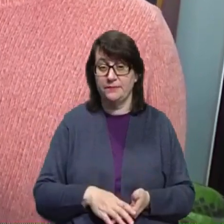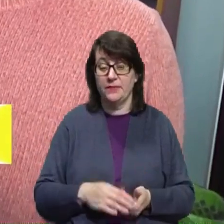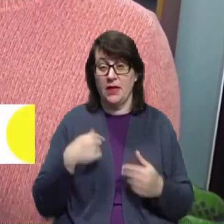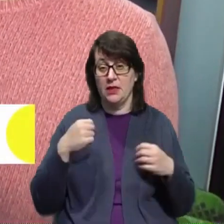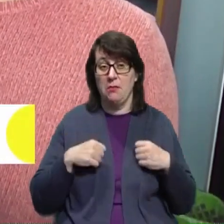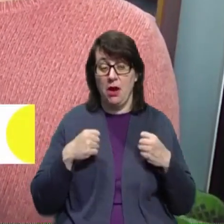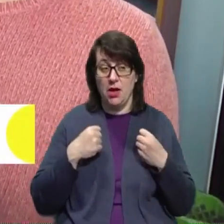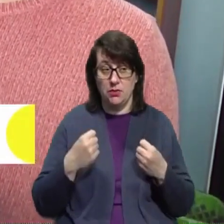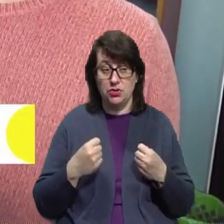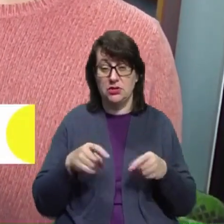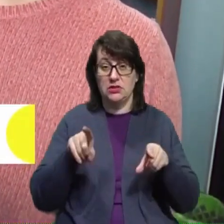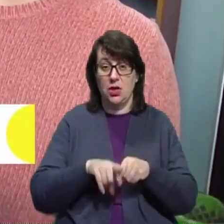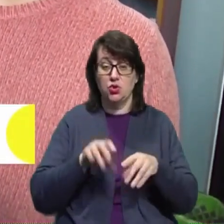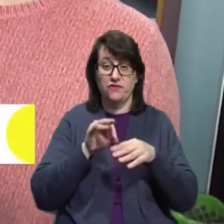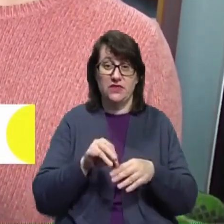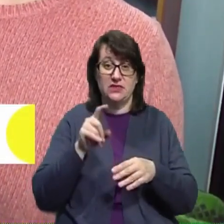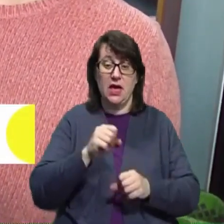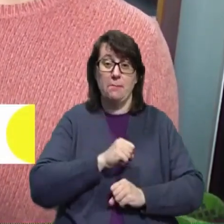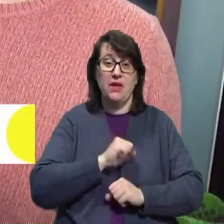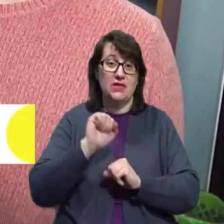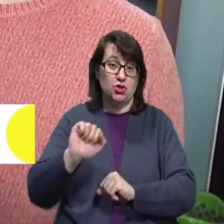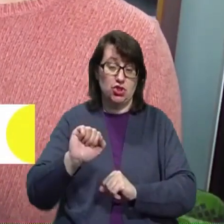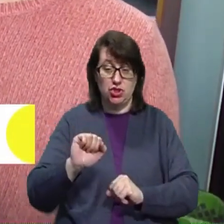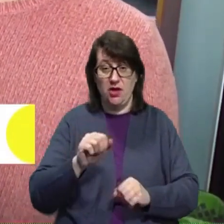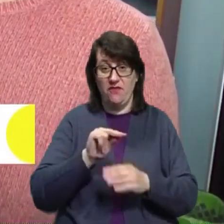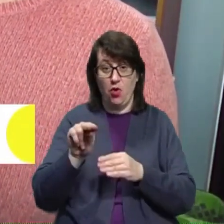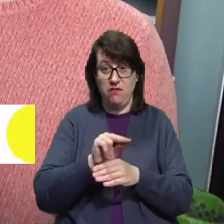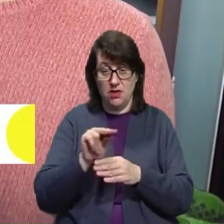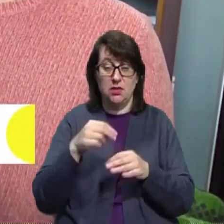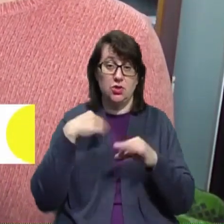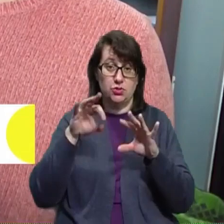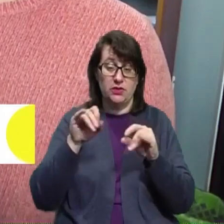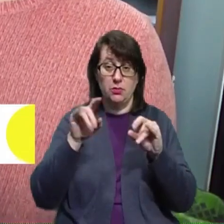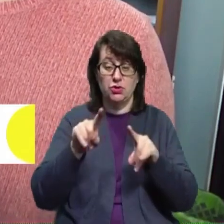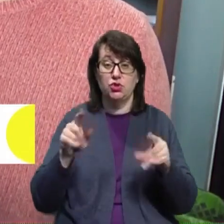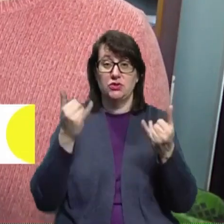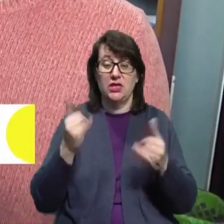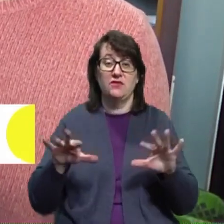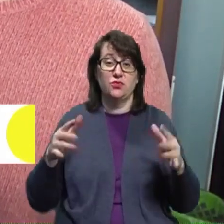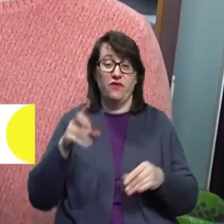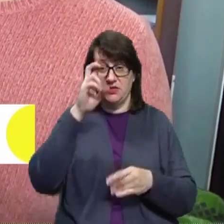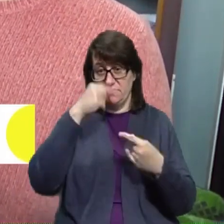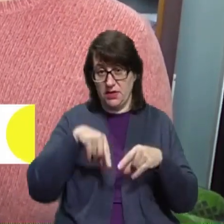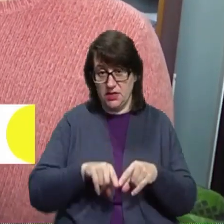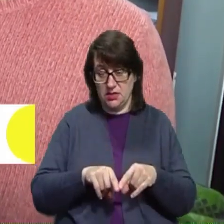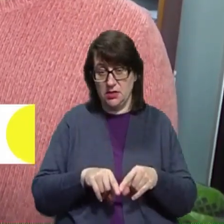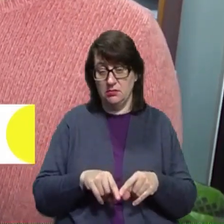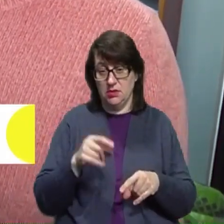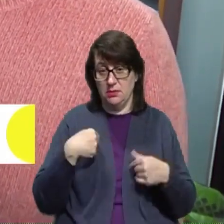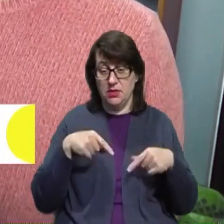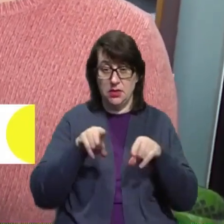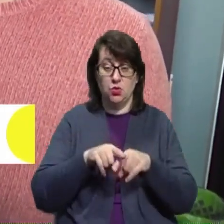намагаємося також вести і патріотичне виховання, ми розповідаємо про те, що зараз відбувається в країні, і ми теж